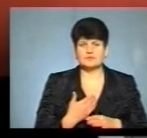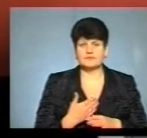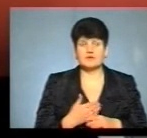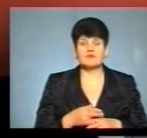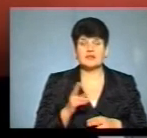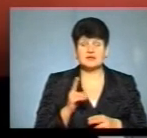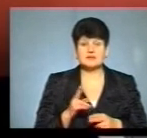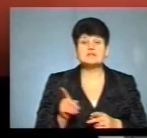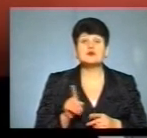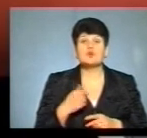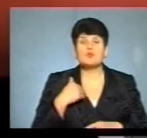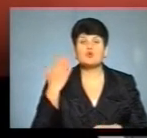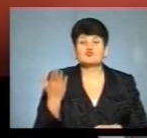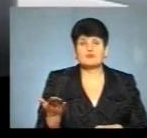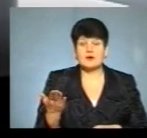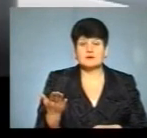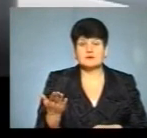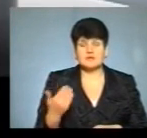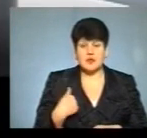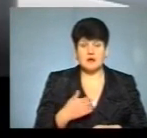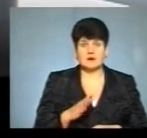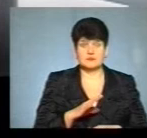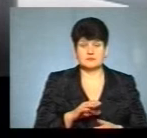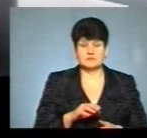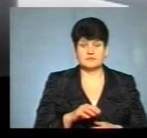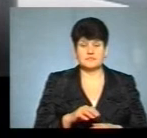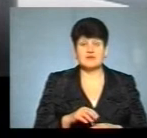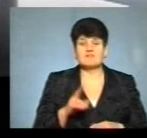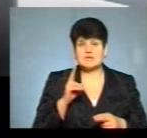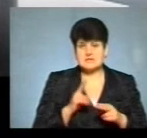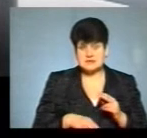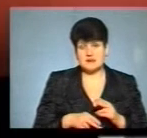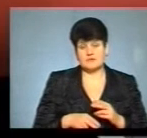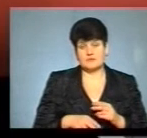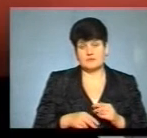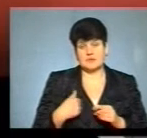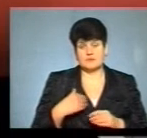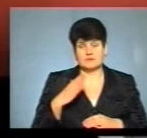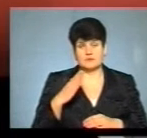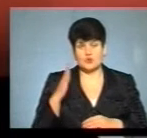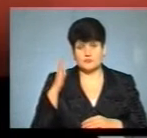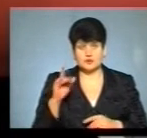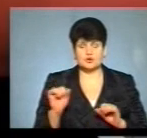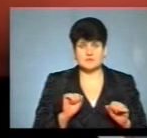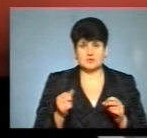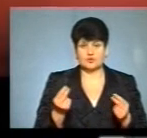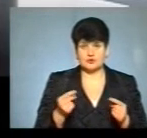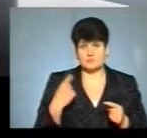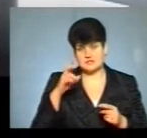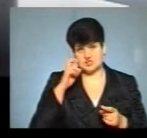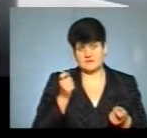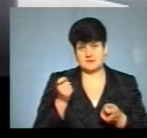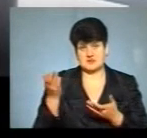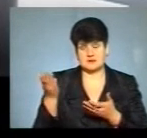ідея, етапі, за що проголосували? Тому що я, будучи на сесії, також не зовсім зрозуміла. В кінцевому етапі ми проголосували, що розпорядником коштів обласна державна